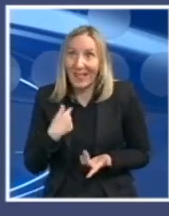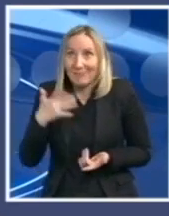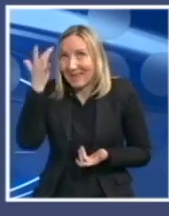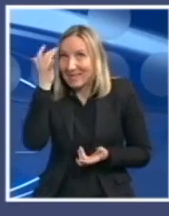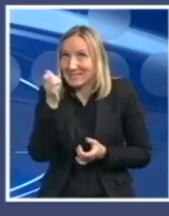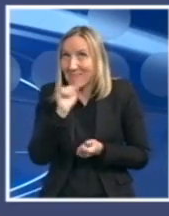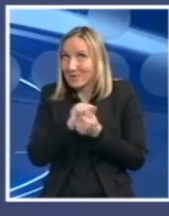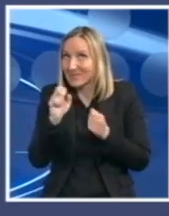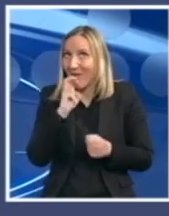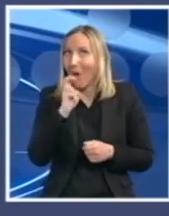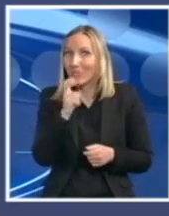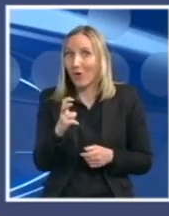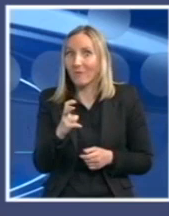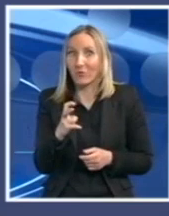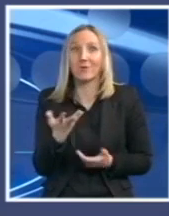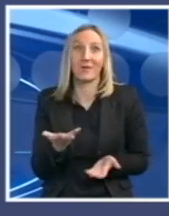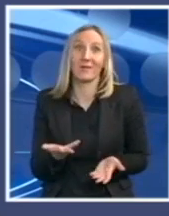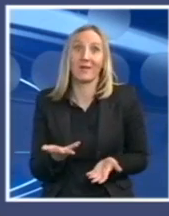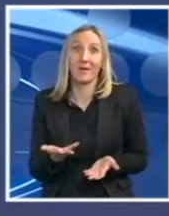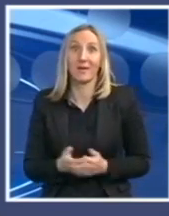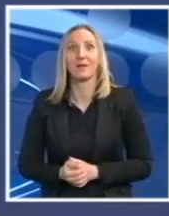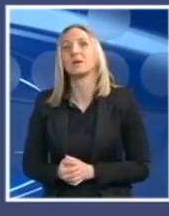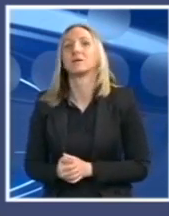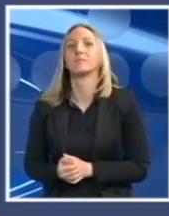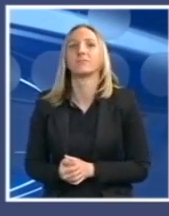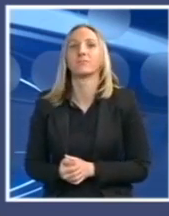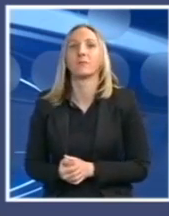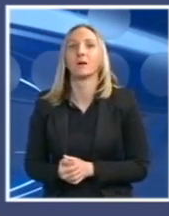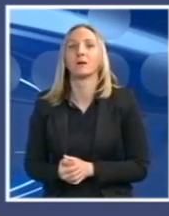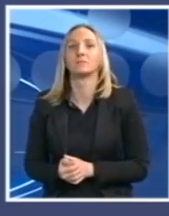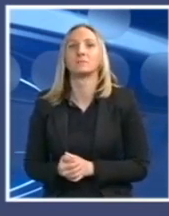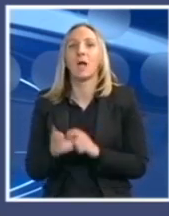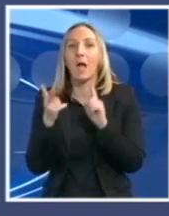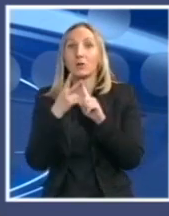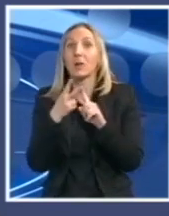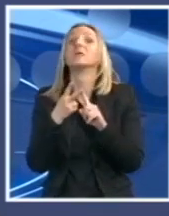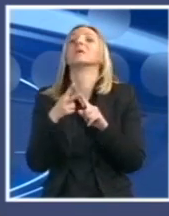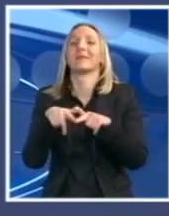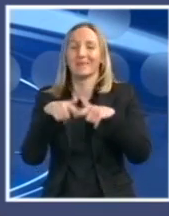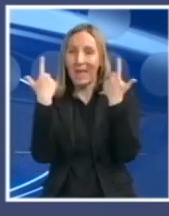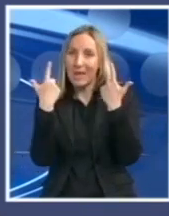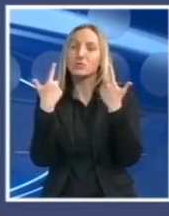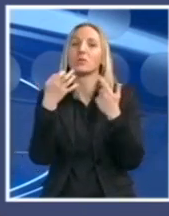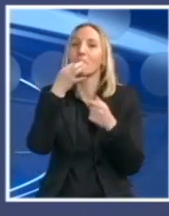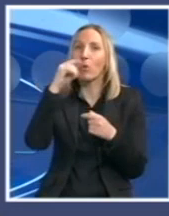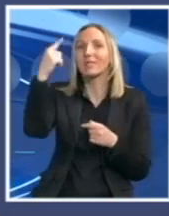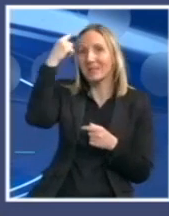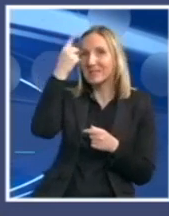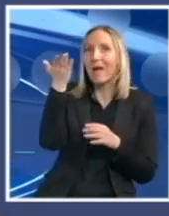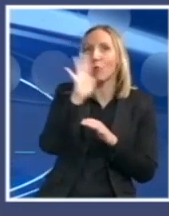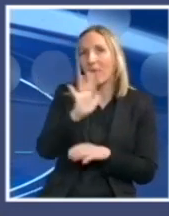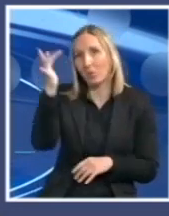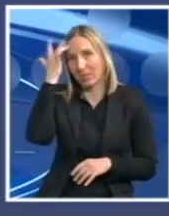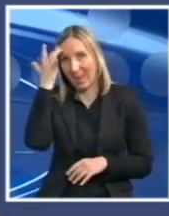sve odgovore. Mislim, odmah da vam kažem. S druge strane, jasno je da je bolje znati nego ne znati. Uvek